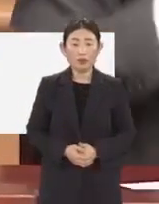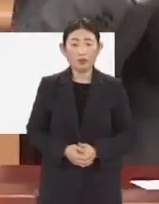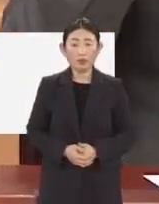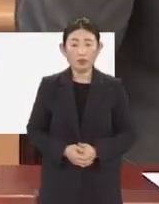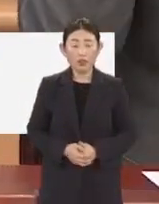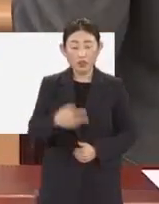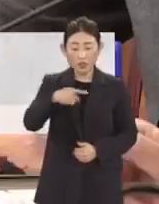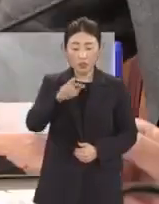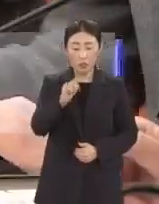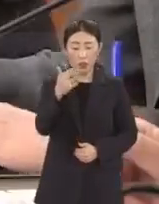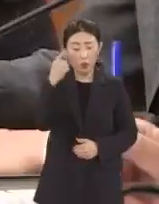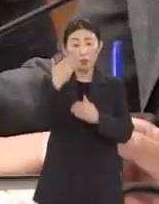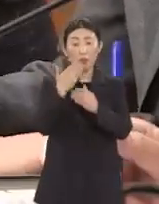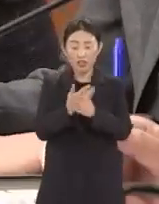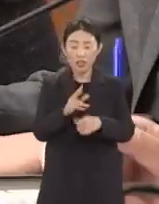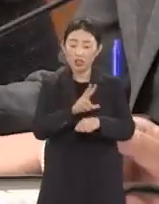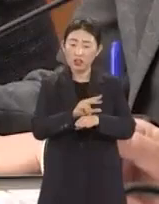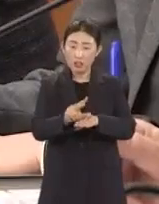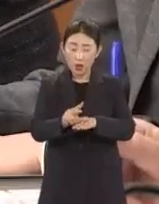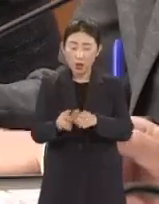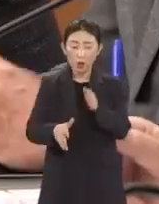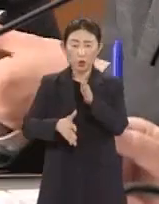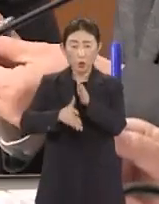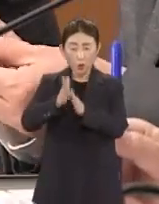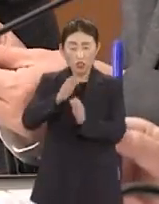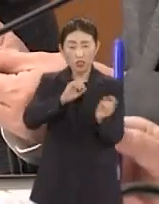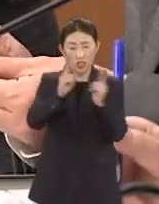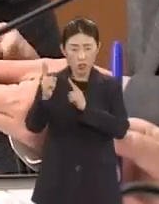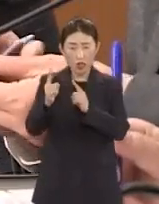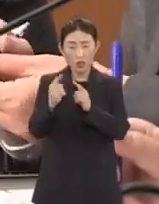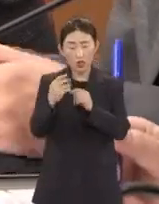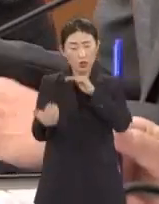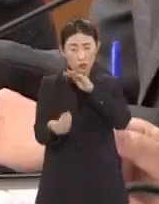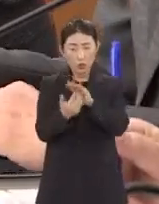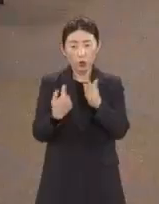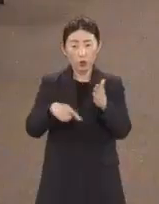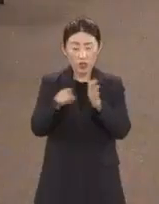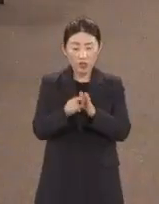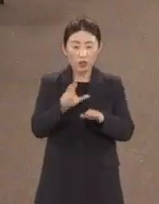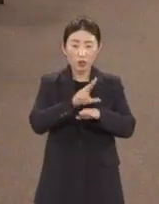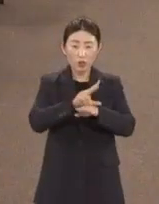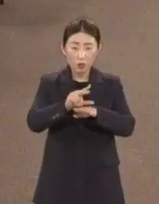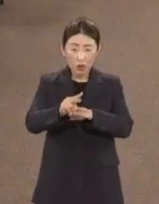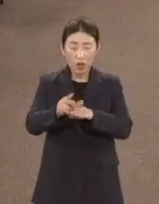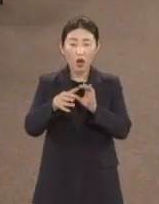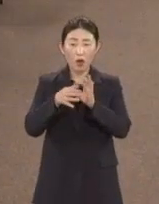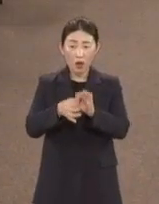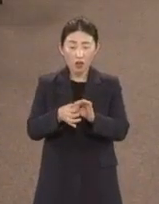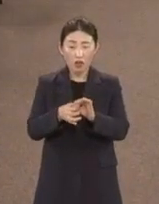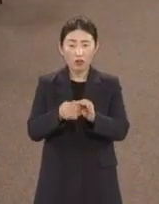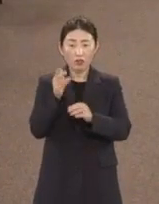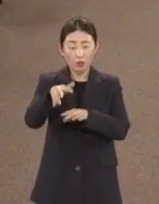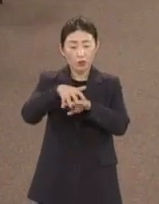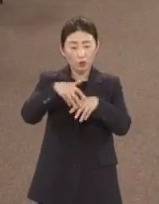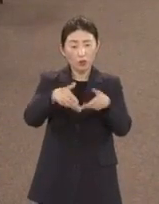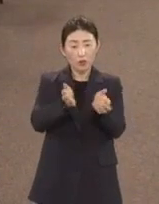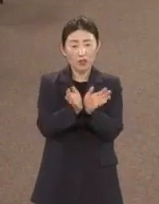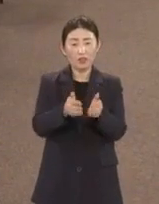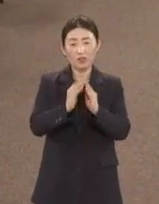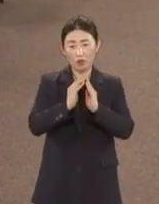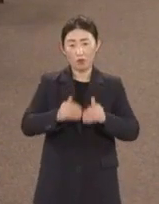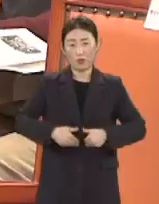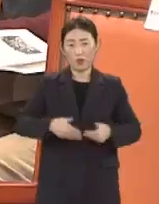국토연구원 서민호 박사는 트램으로 도시재생 효과를 극대화하기 위해 트램 친화도시 재창조단 구성을 제안했습니다